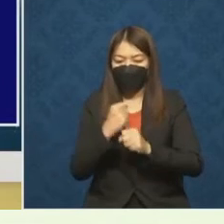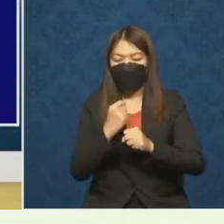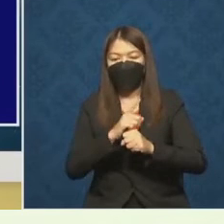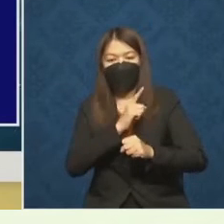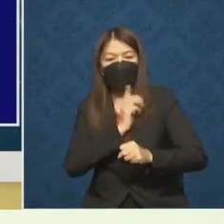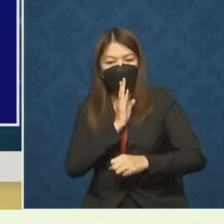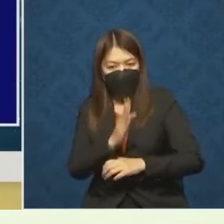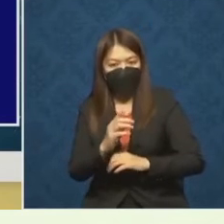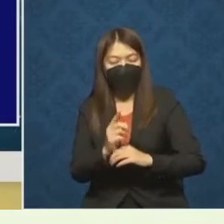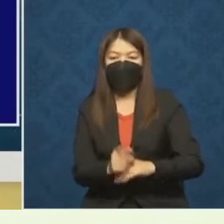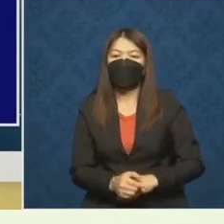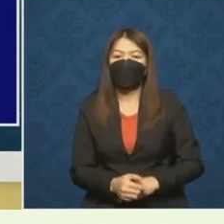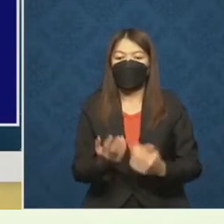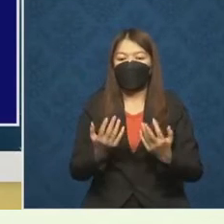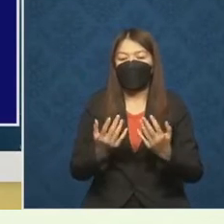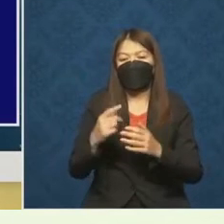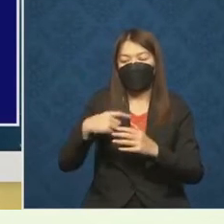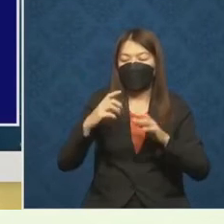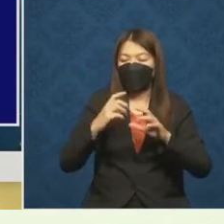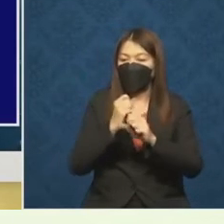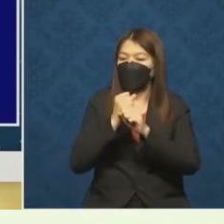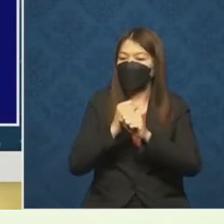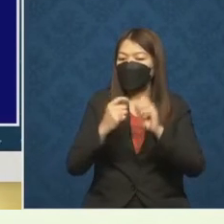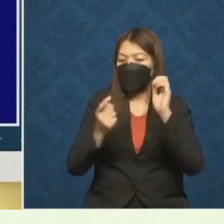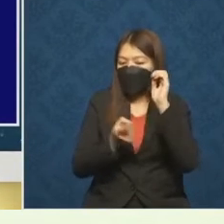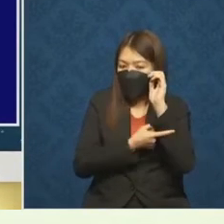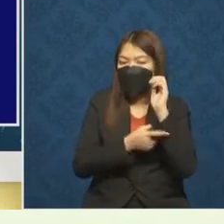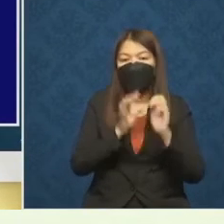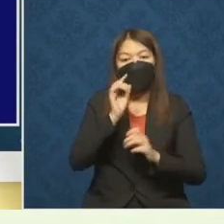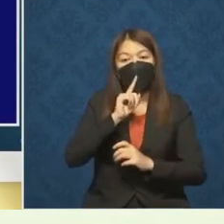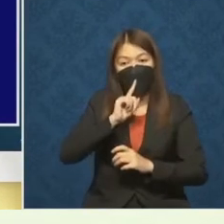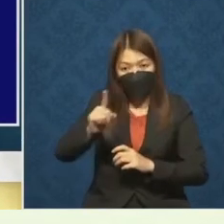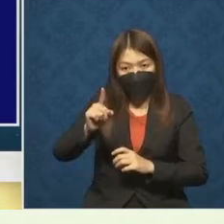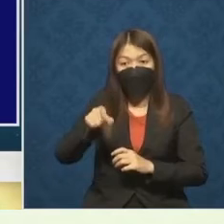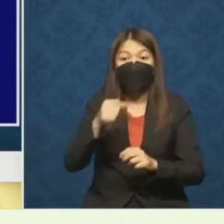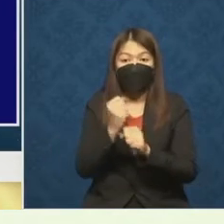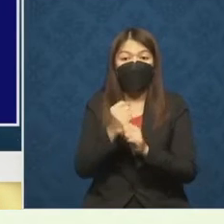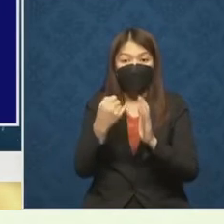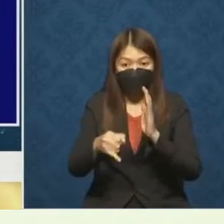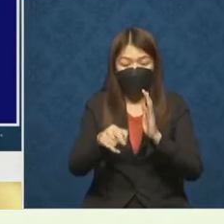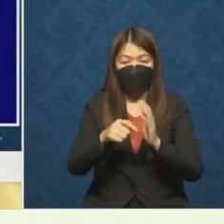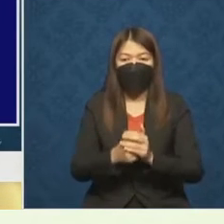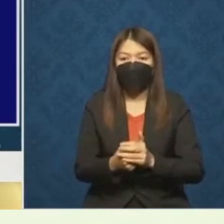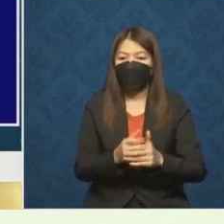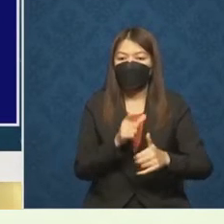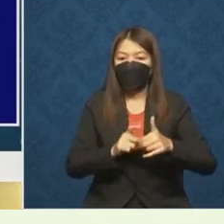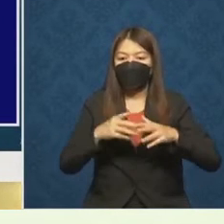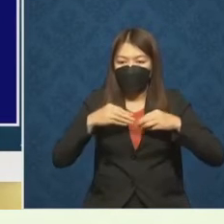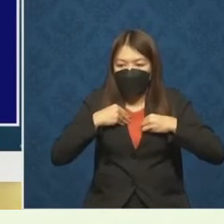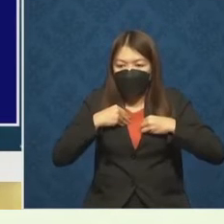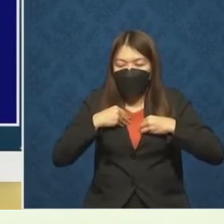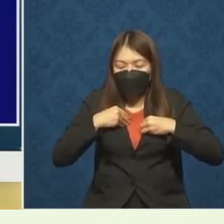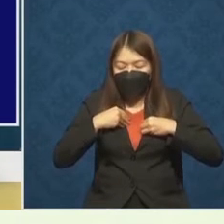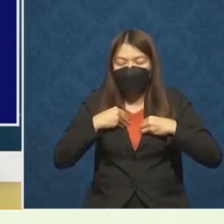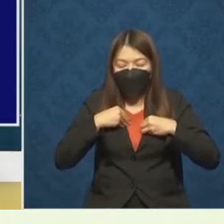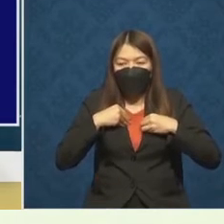อัยการก็สั่งฟ้องนะฮะเท่าที่ติดตามต่อไปเมื่อสั่งฟ้องแล้วนะฮะเจ้าตัวก็รับสารภาพยอมชดใ